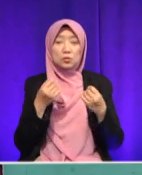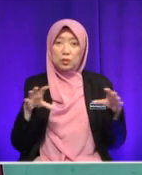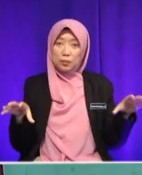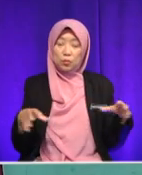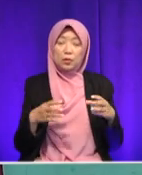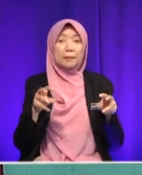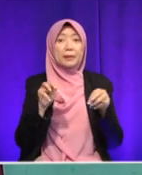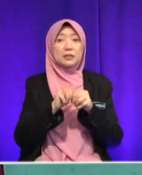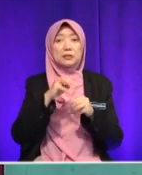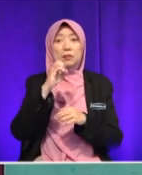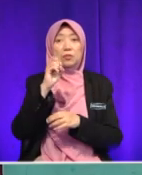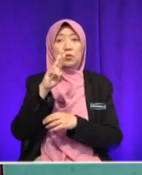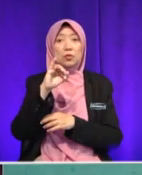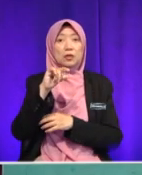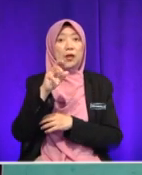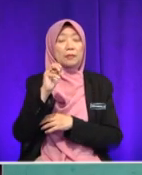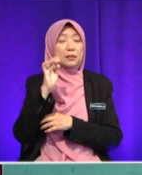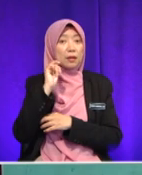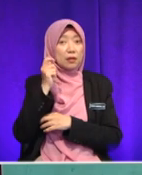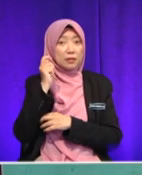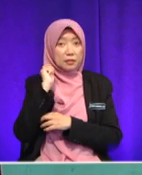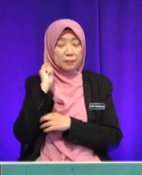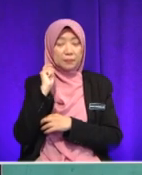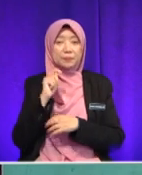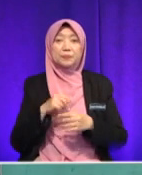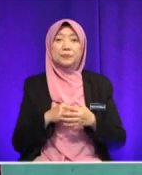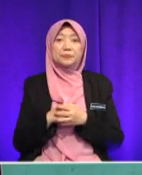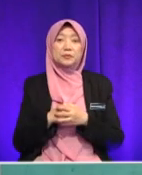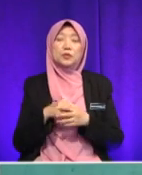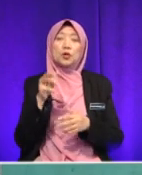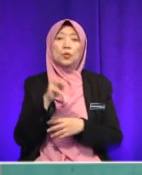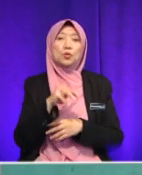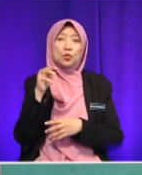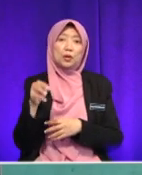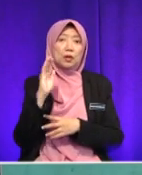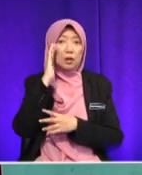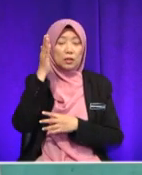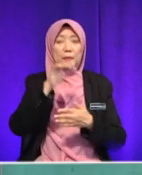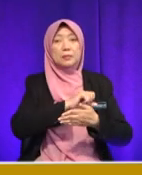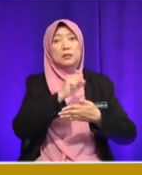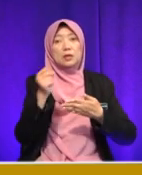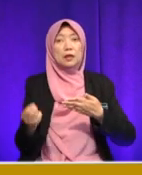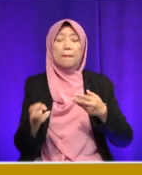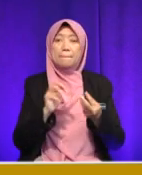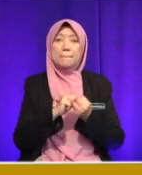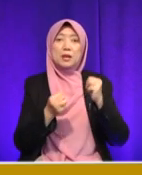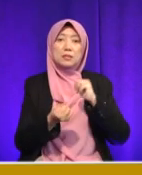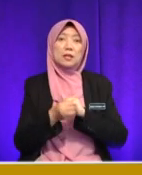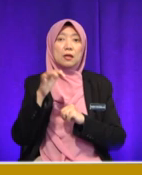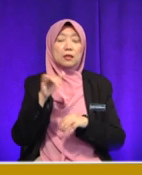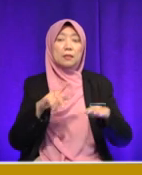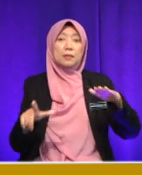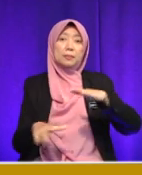origami tersebut, Nisa tadi. Okey, seterusnya murid juga akan menyelesaikan masalah yang